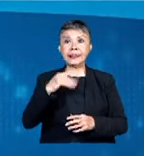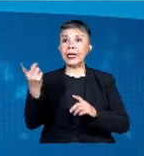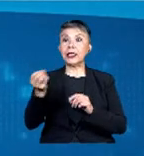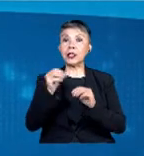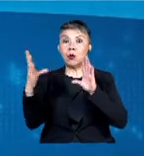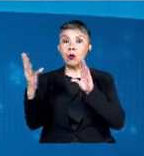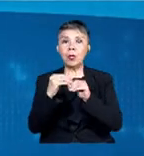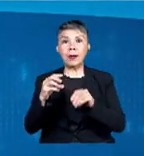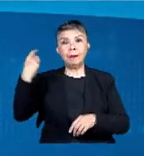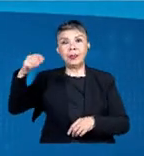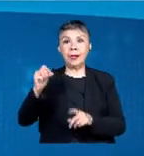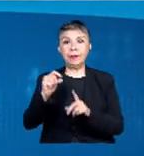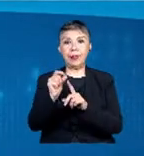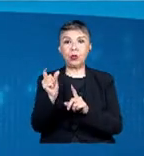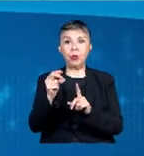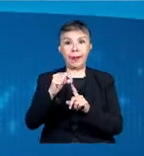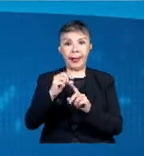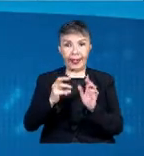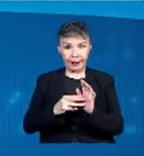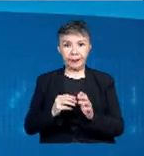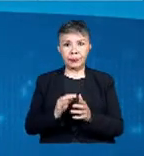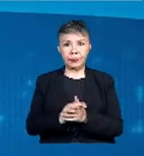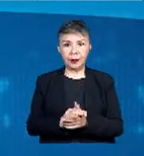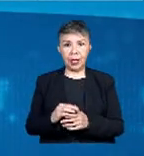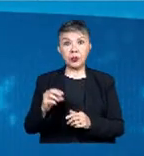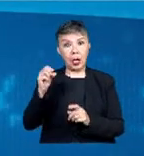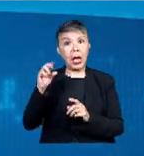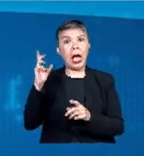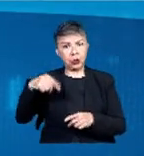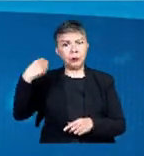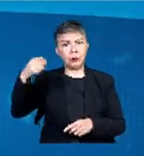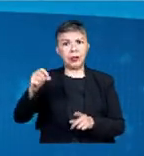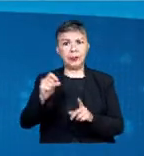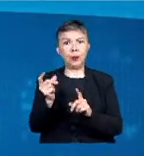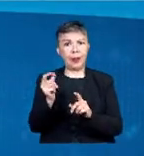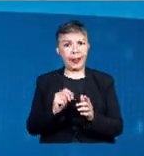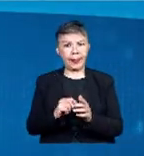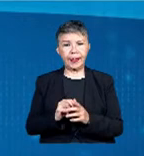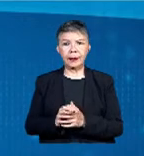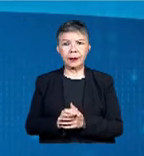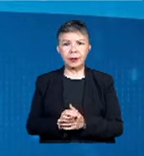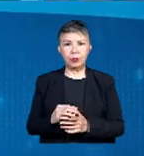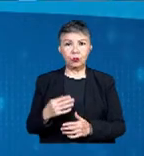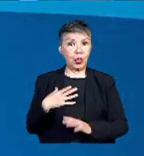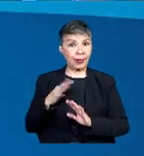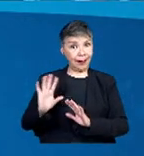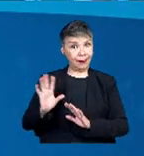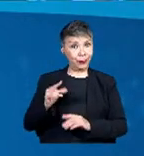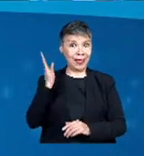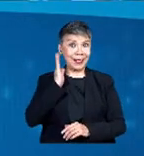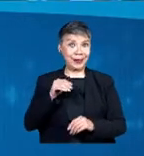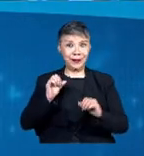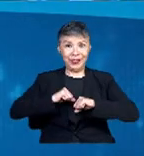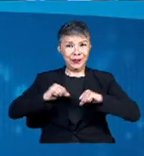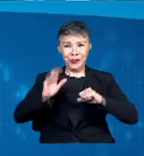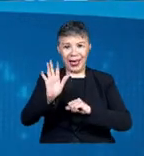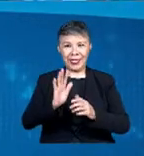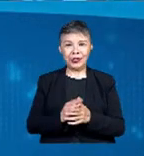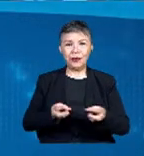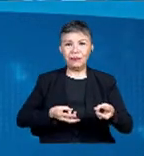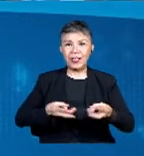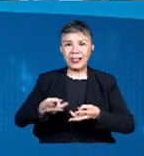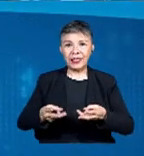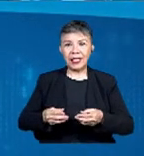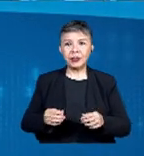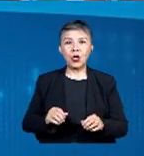PUPR. Karena yang membangun itu kan harus Menteri PUPR, bukan kami. Semua fasilitas